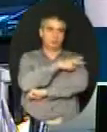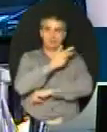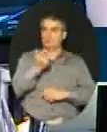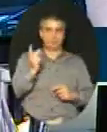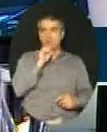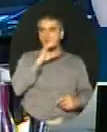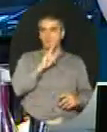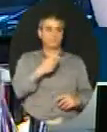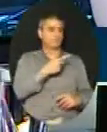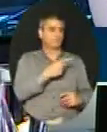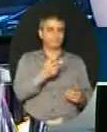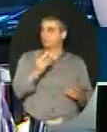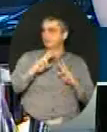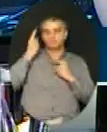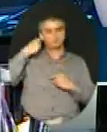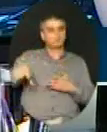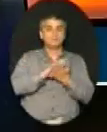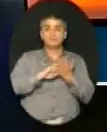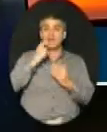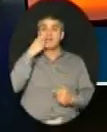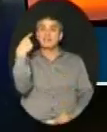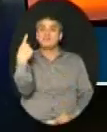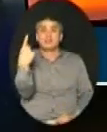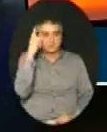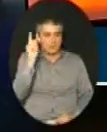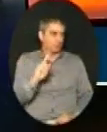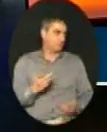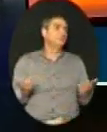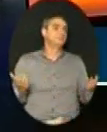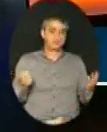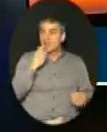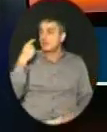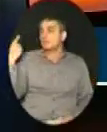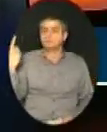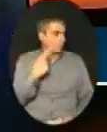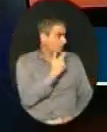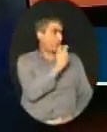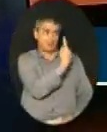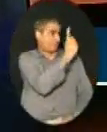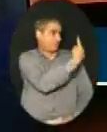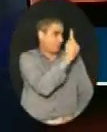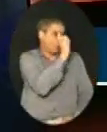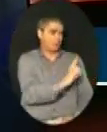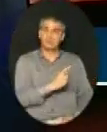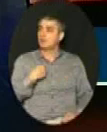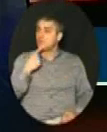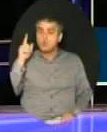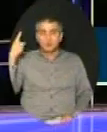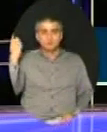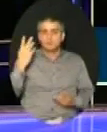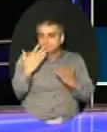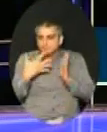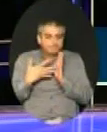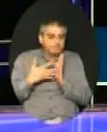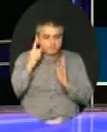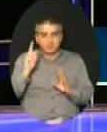לא מדליפה. הציבור לא יודע, אריה דרי עצמו... דתי אריה דרי לא יודע. אריה דרי עצמו לא יודע אותך, אני אומר לך שאריה דרי עצמו מגשש,